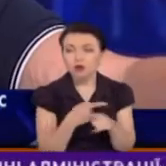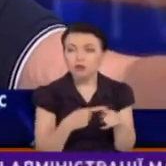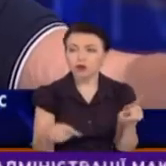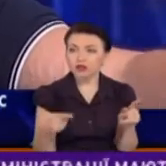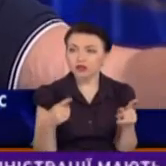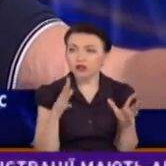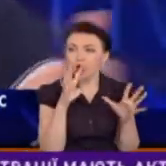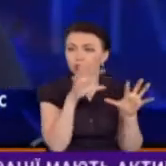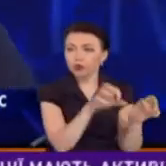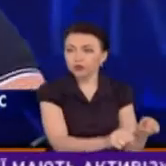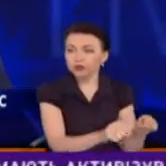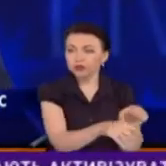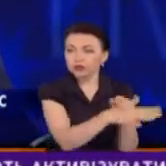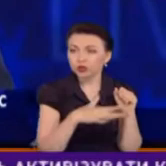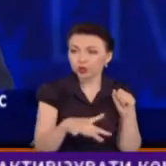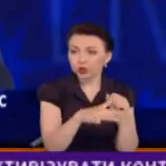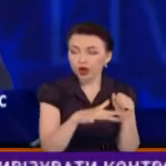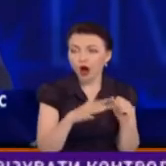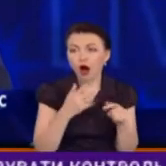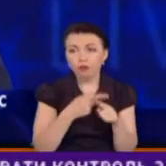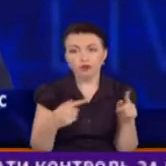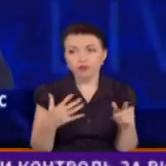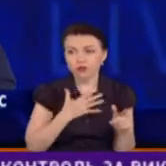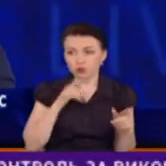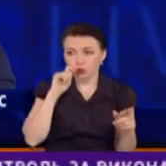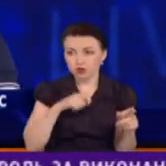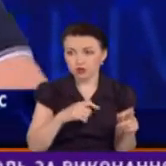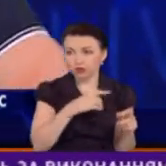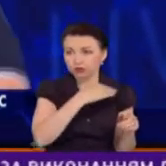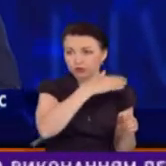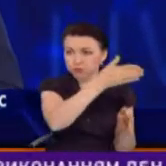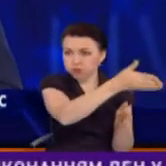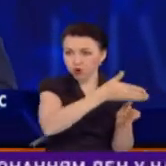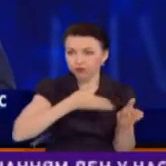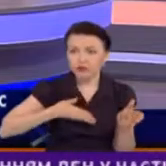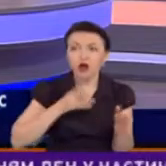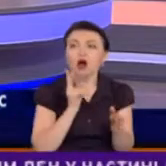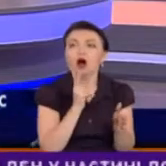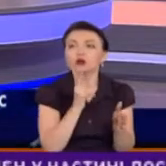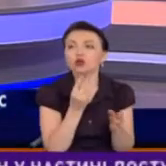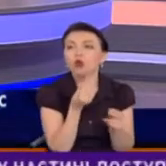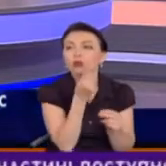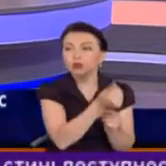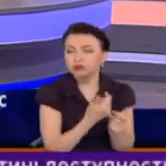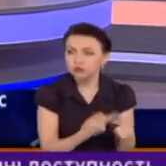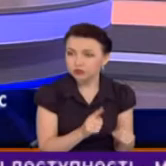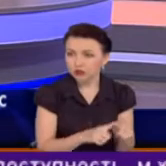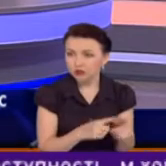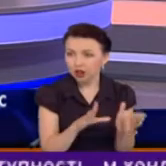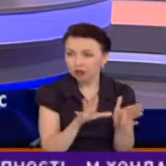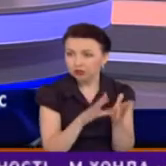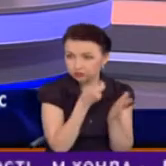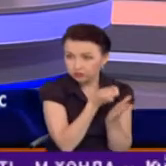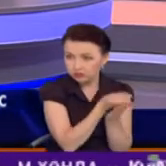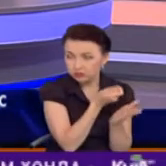окупованій території, а половина не на окупованій території. Ну, от хто має покрити ті 4,5 мільярди? А